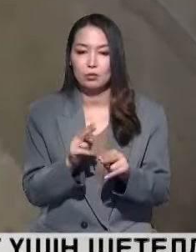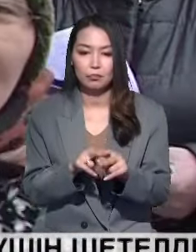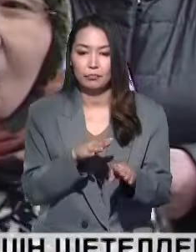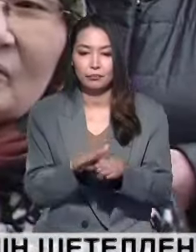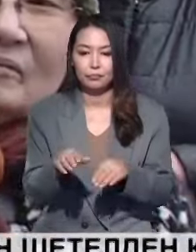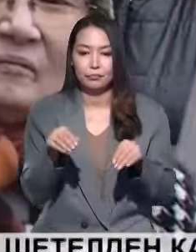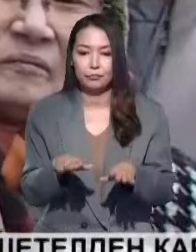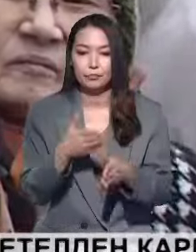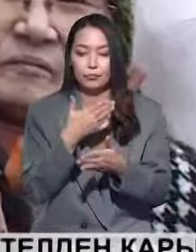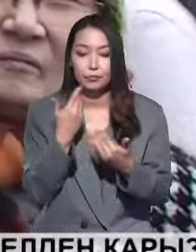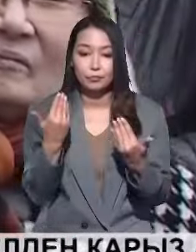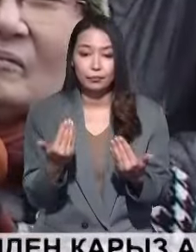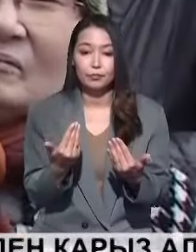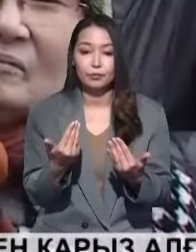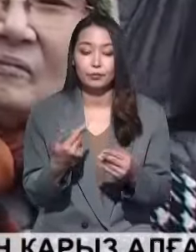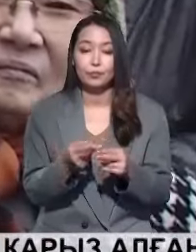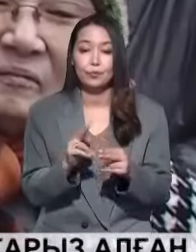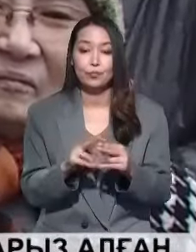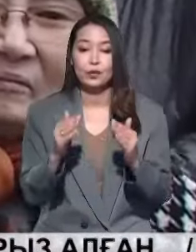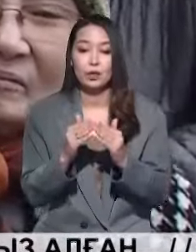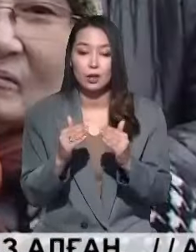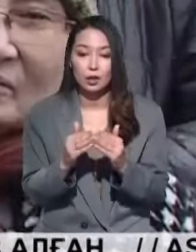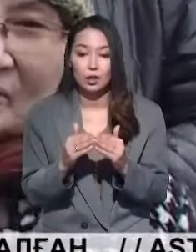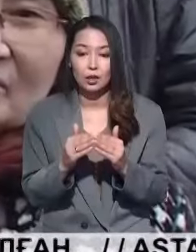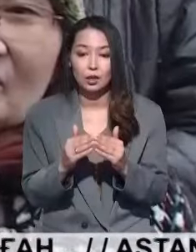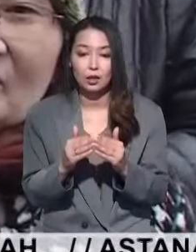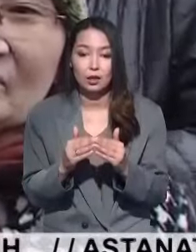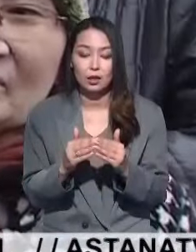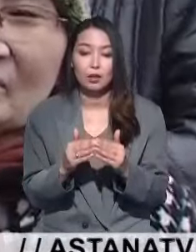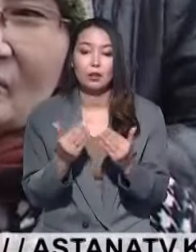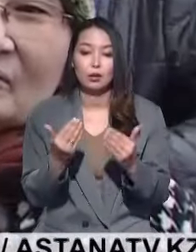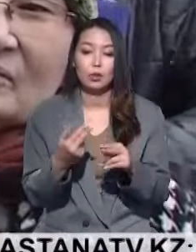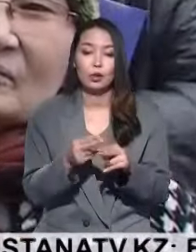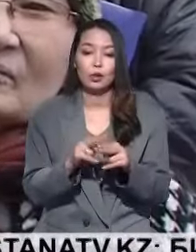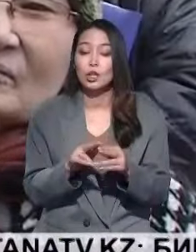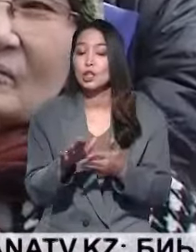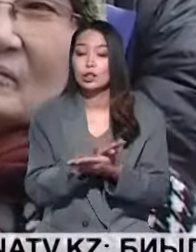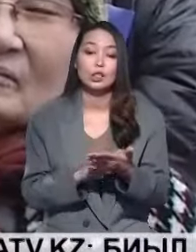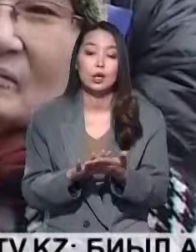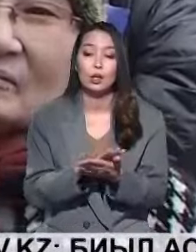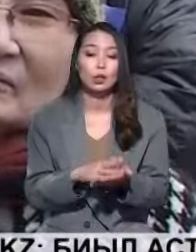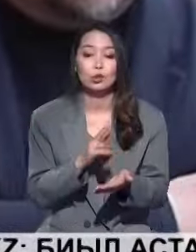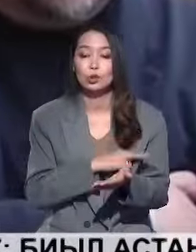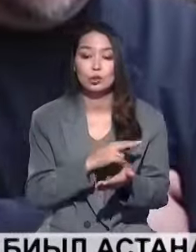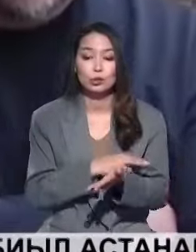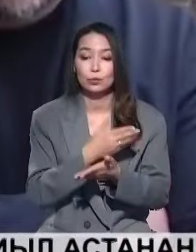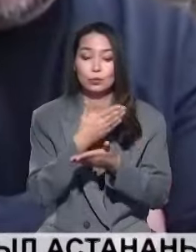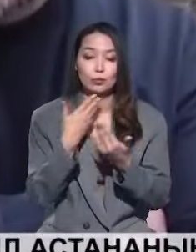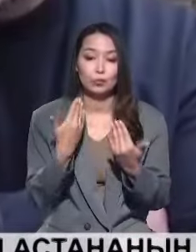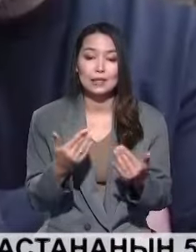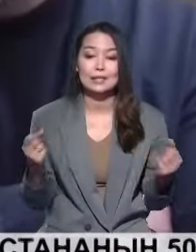олар. Мына бұзылып жатқан үйді одан ары бұзуға шықты. Ешқандай жұмысын жасаған жоқ.